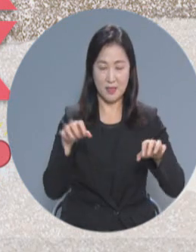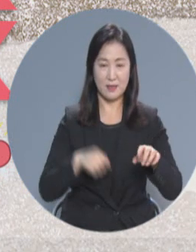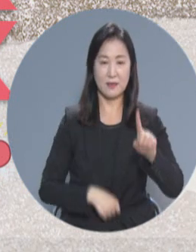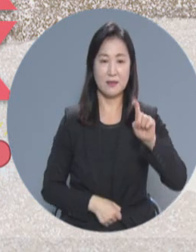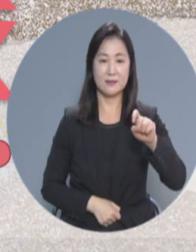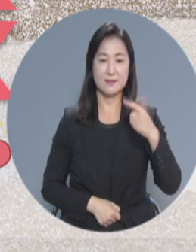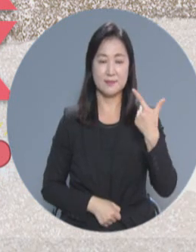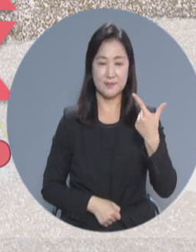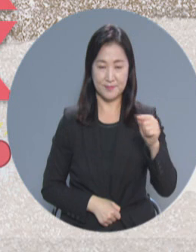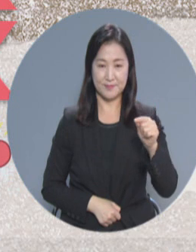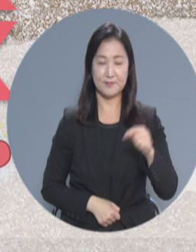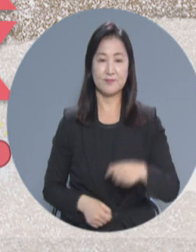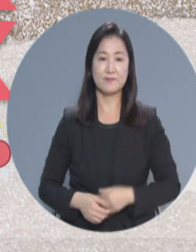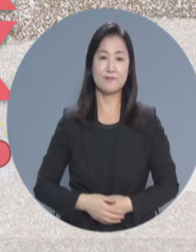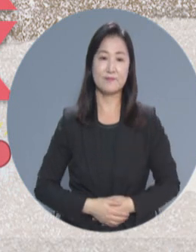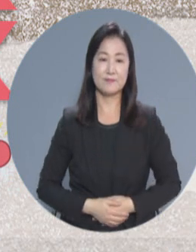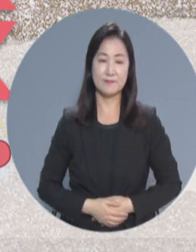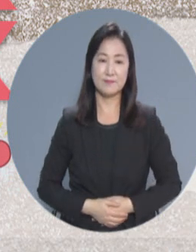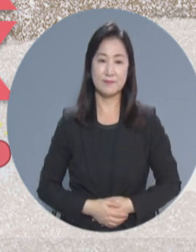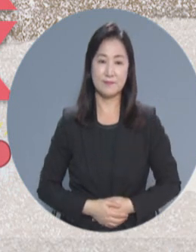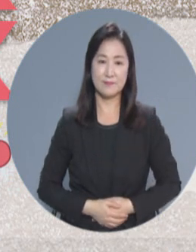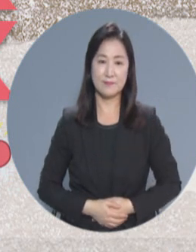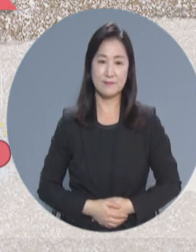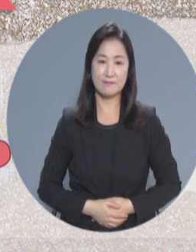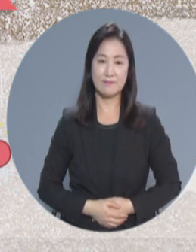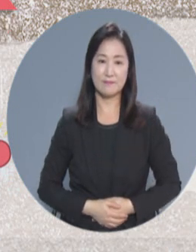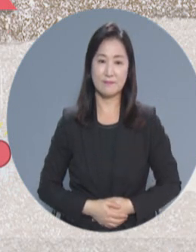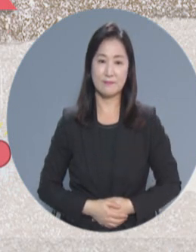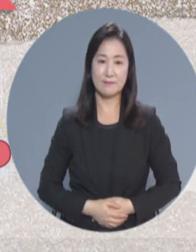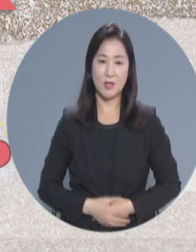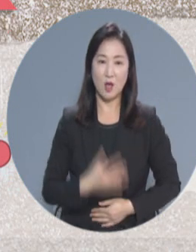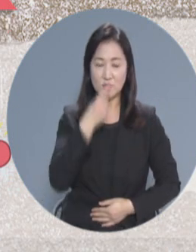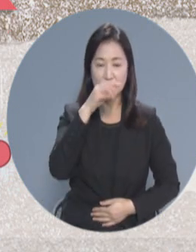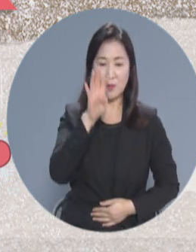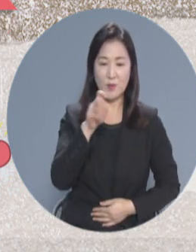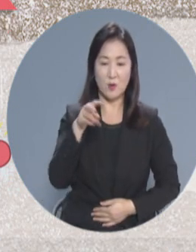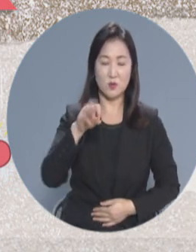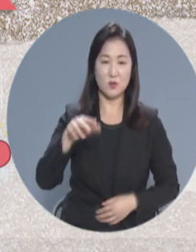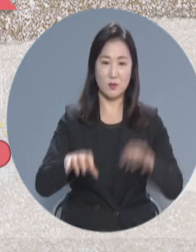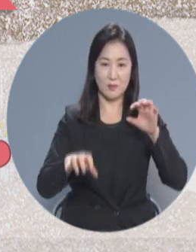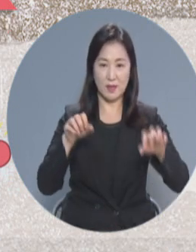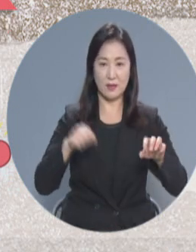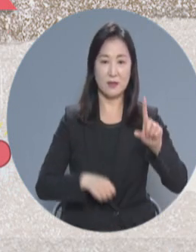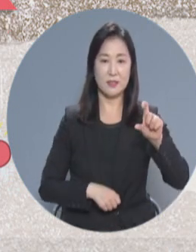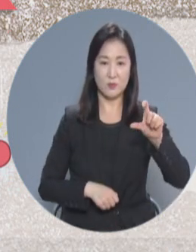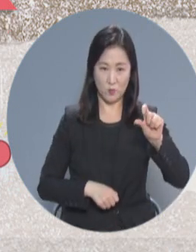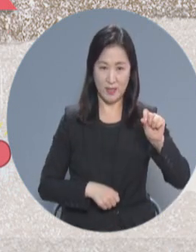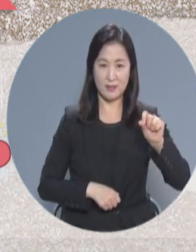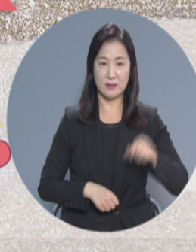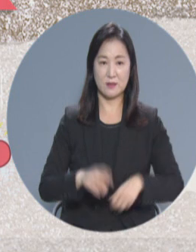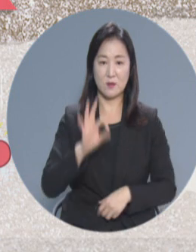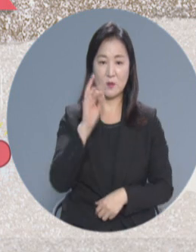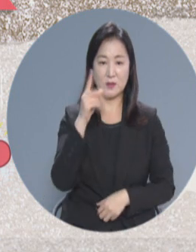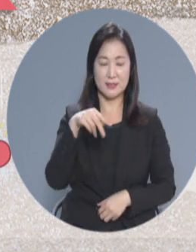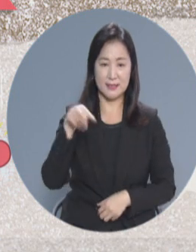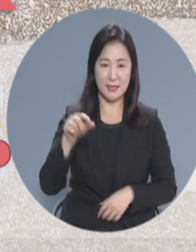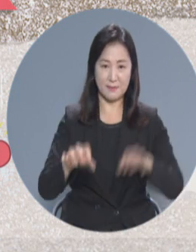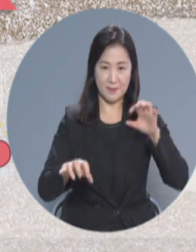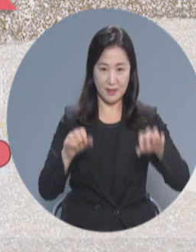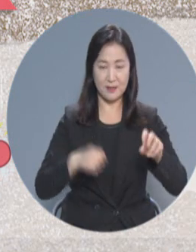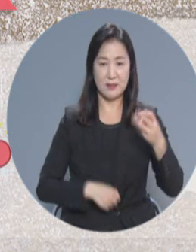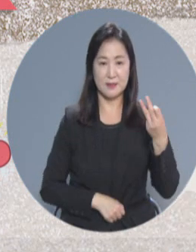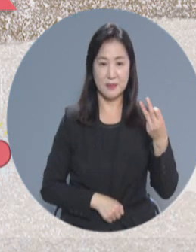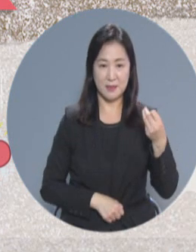고흥군 도양면 비선마을 주민 일동 16만 원, 순천시 나간면 평촌마을 주민 일동 15만 원, 옥산마을